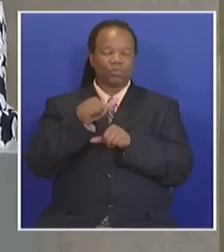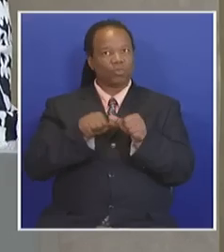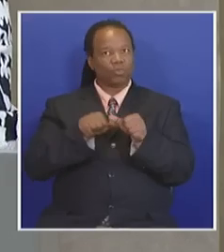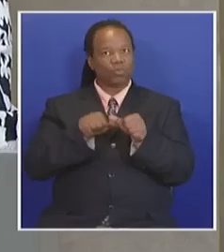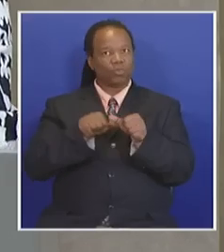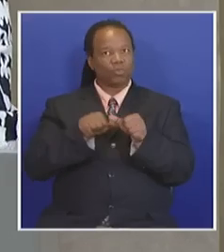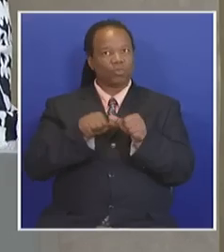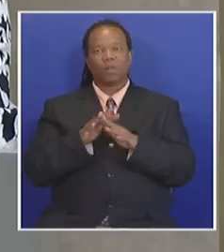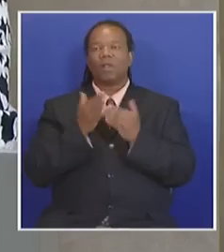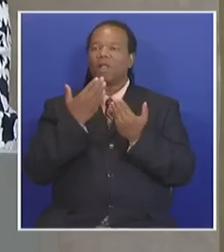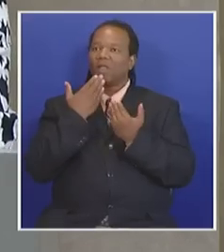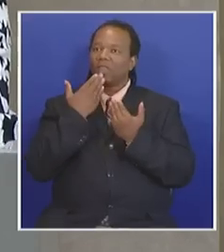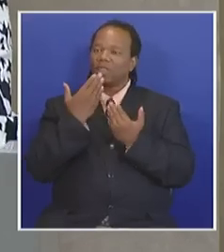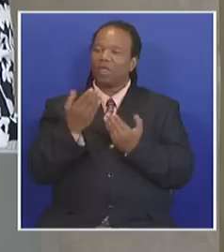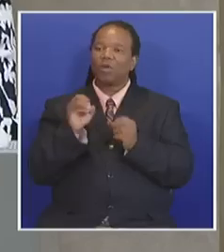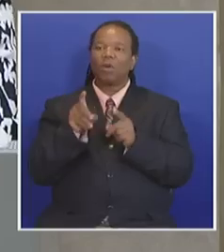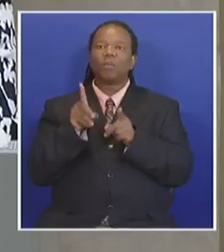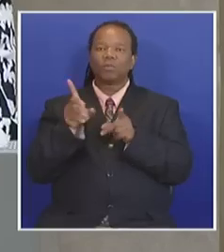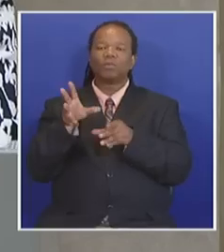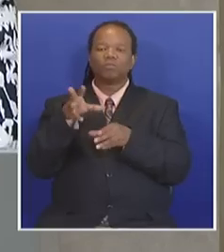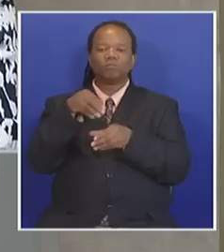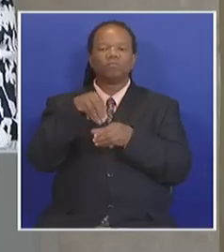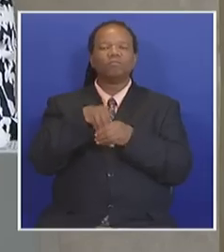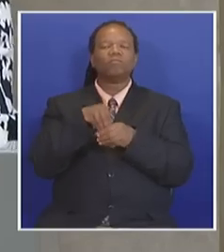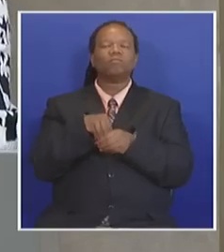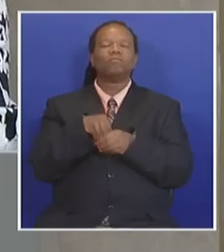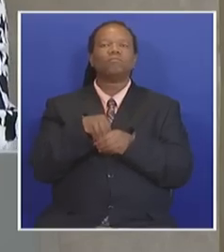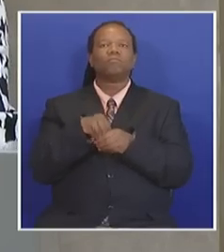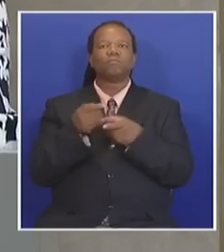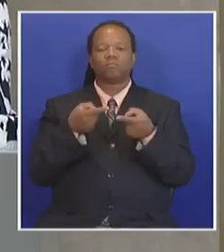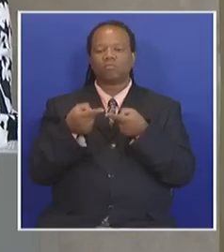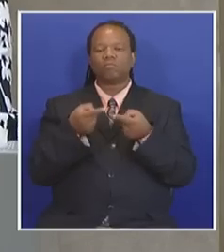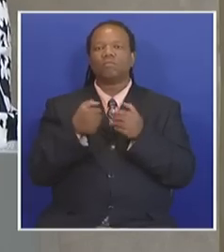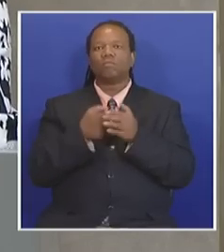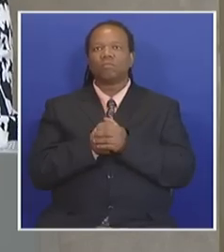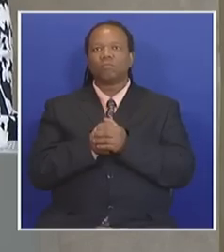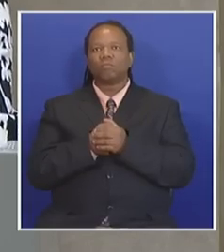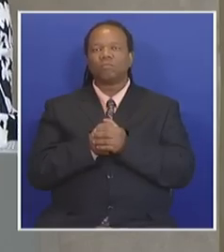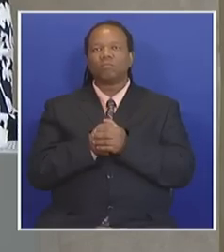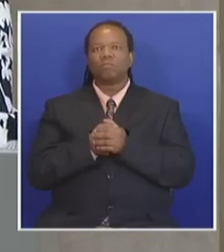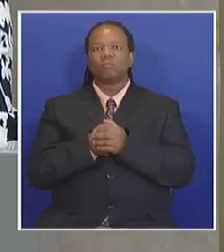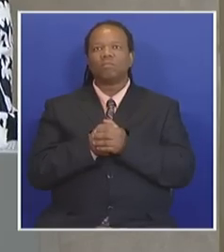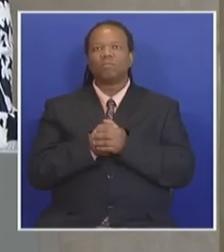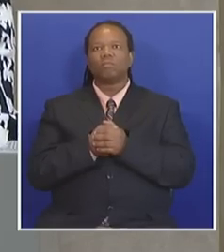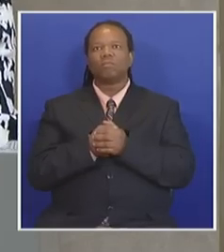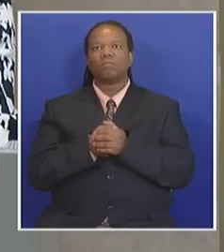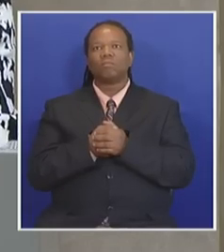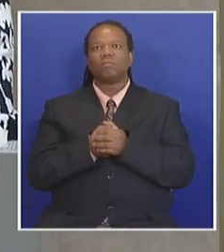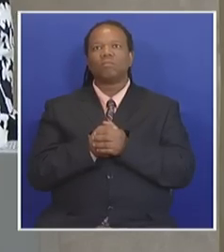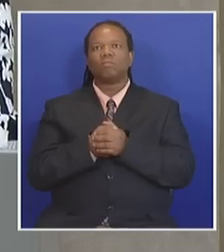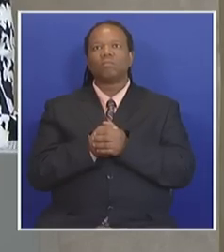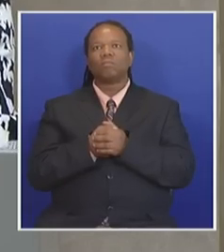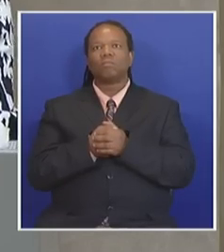thank you for the opportunity to participate in this significant debate. Dis hoogtyd dat ons konstruktief gesprekke voer